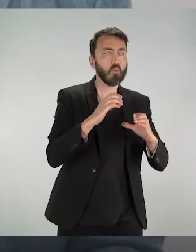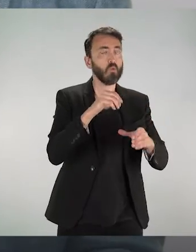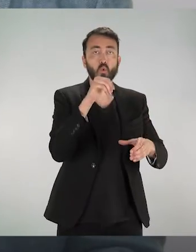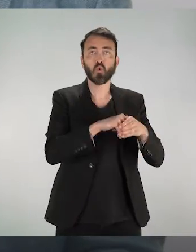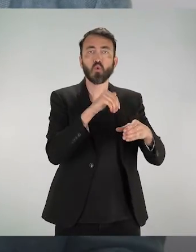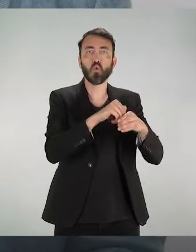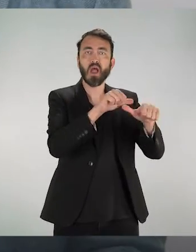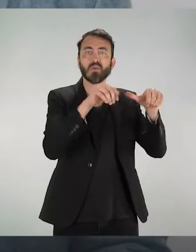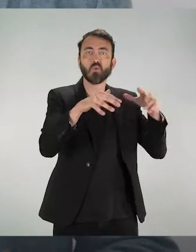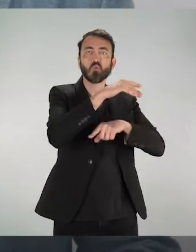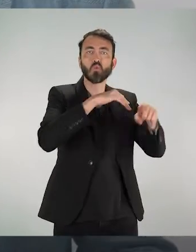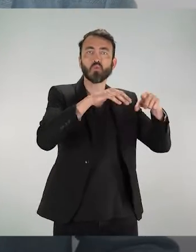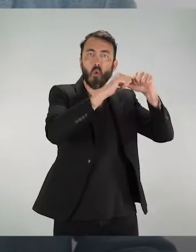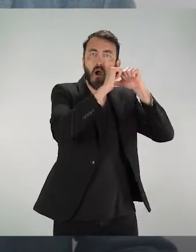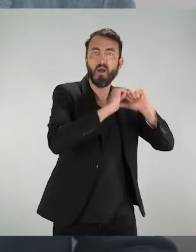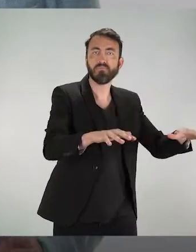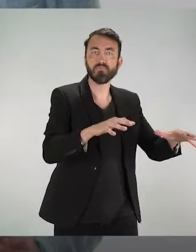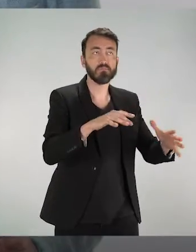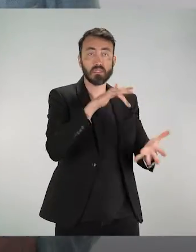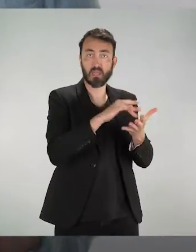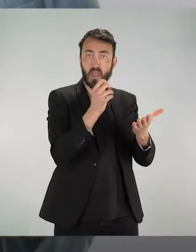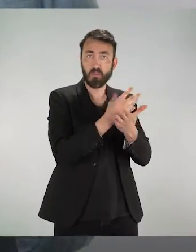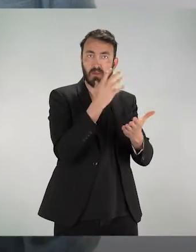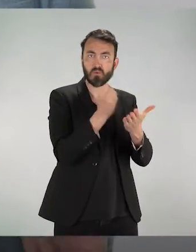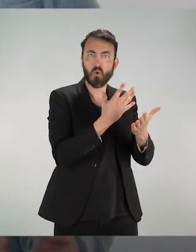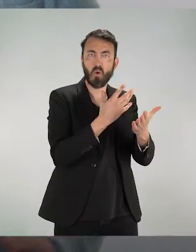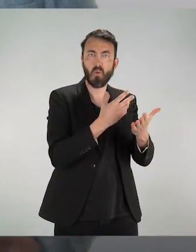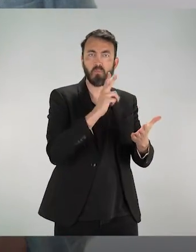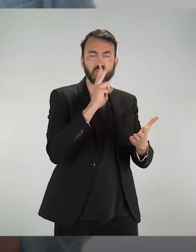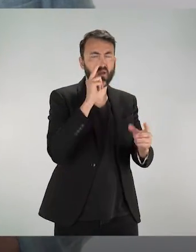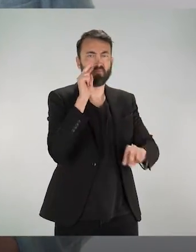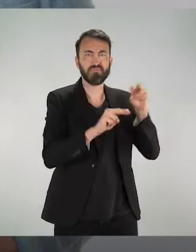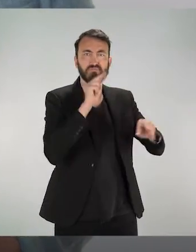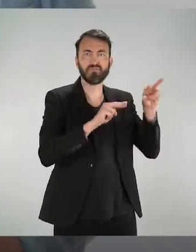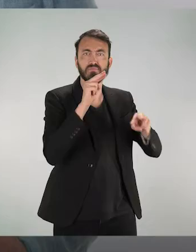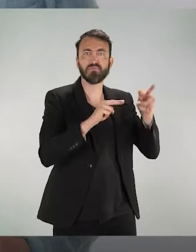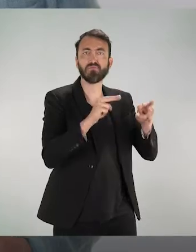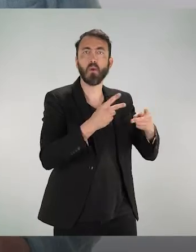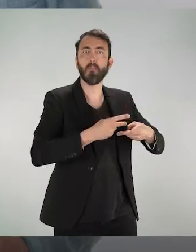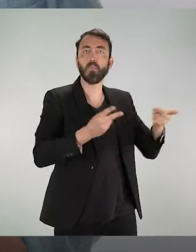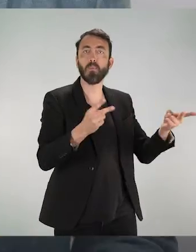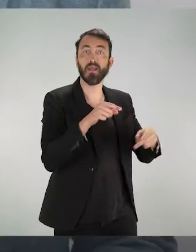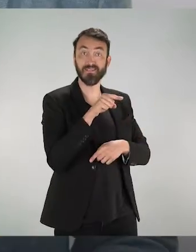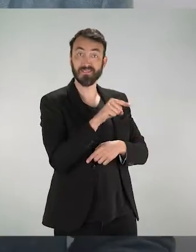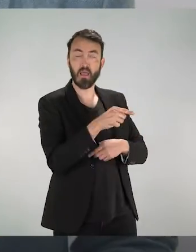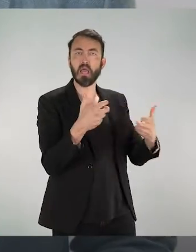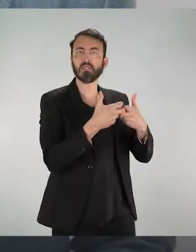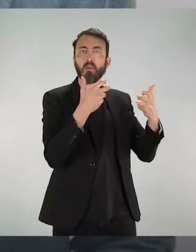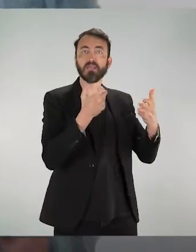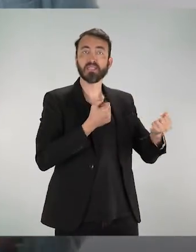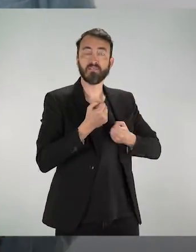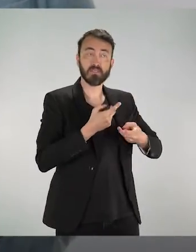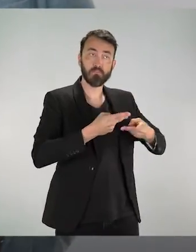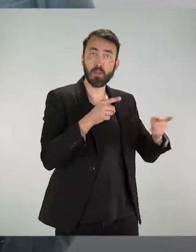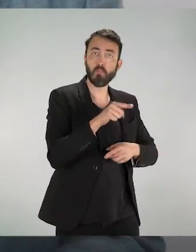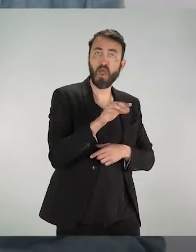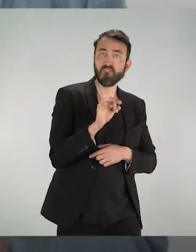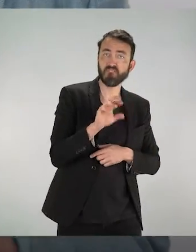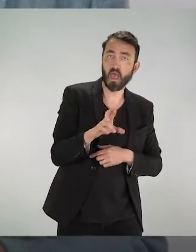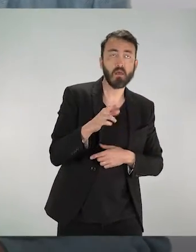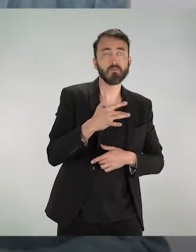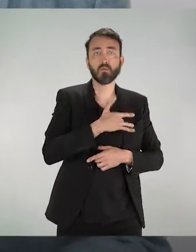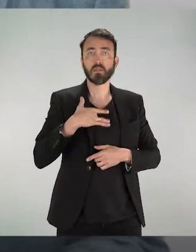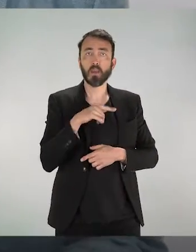sites d'information publique les plus consultés. Par exemple, servicepublic.fr, santé.fr ou encore Bison Futé. Enfin,